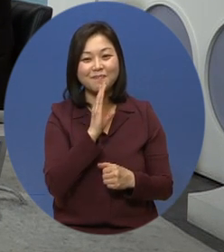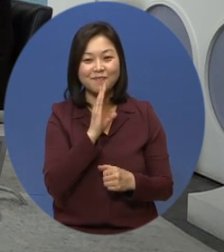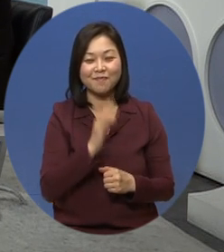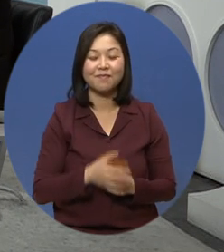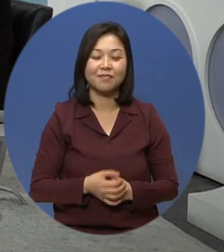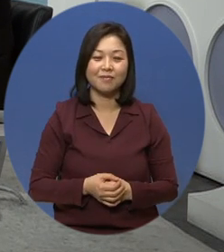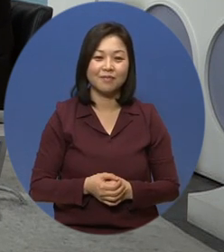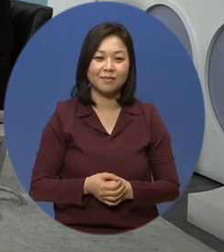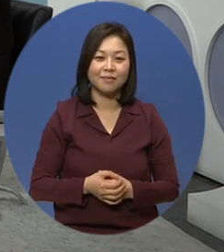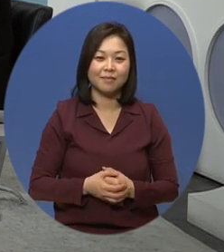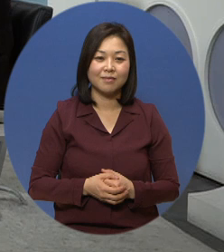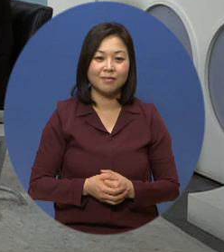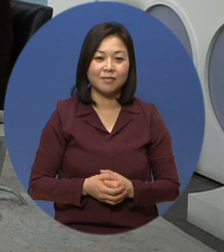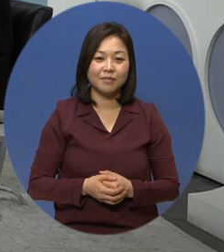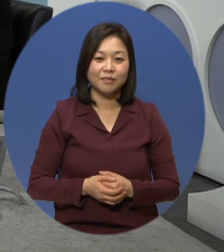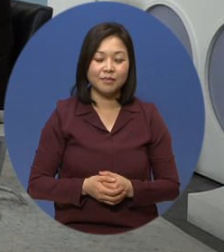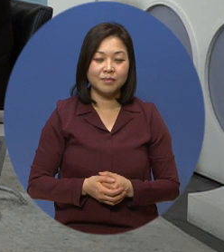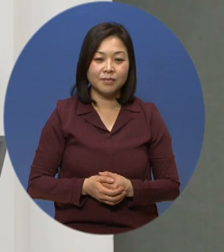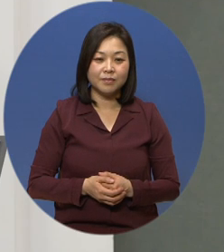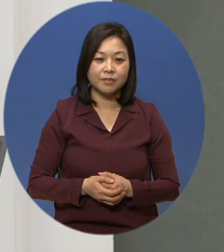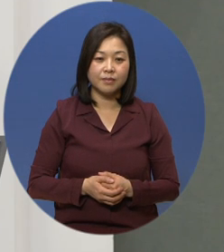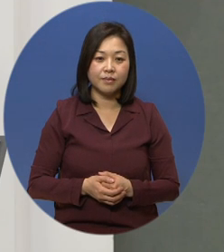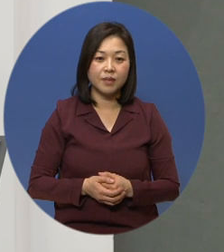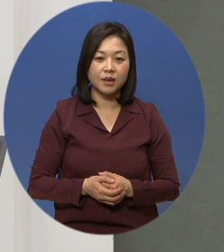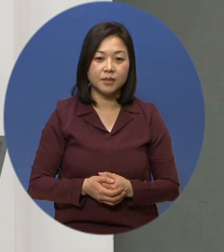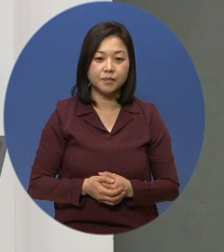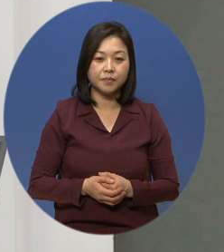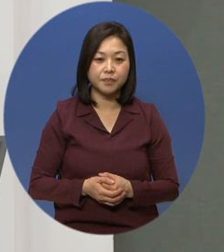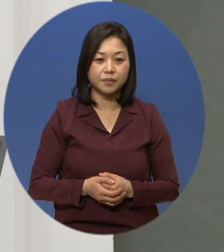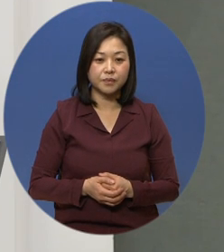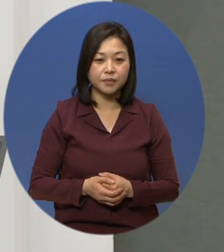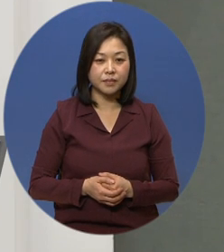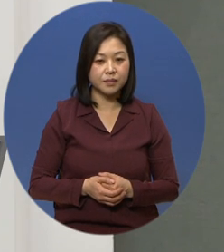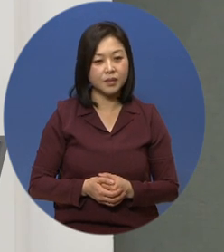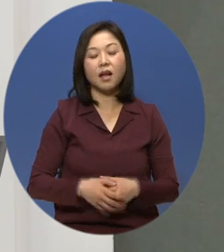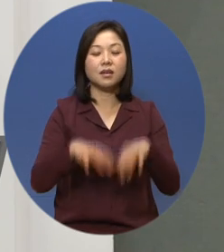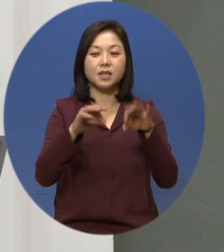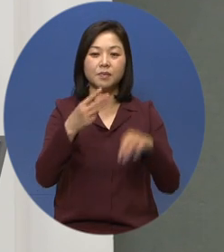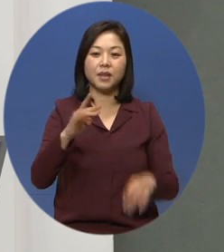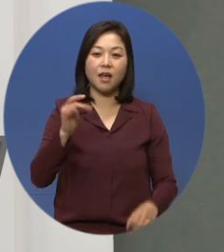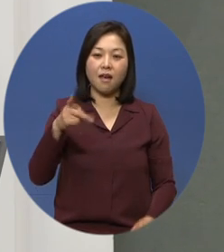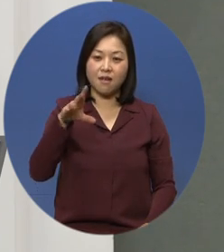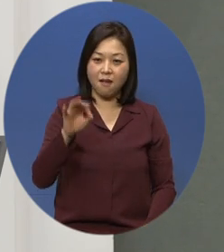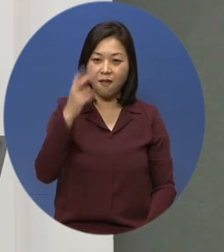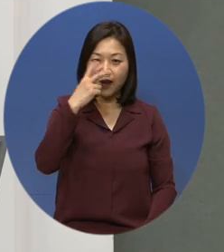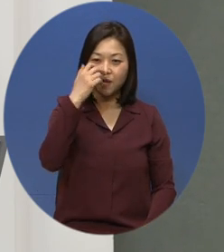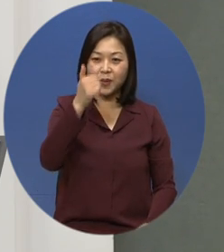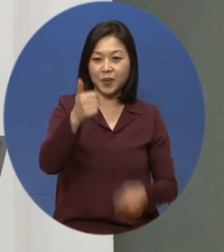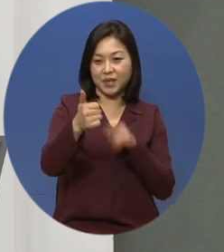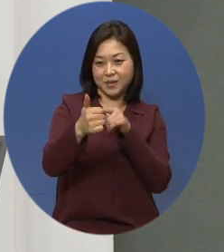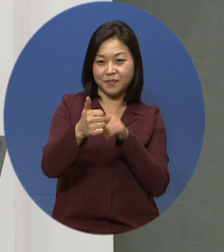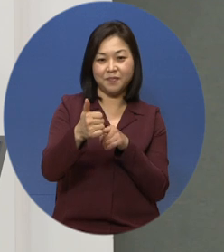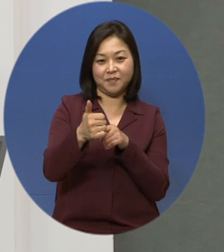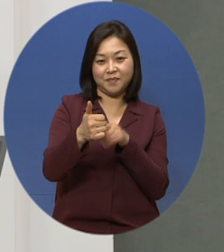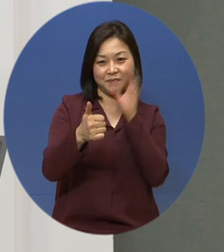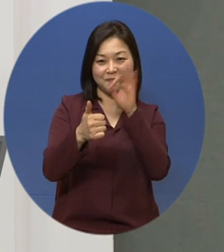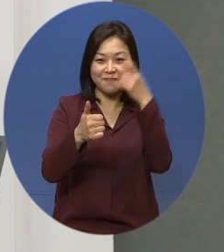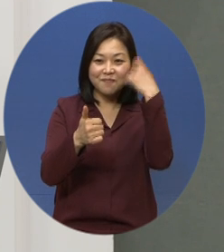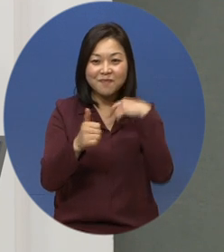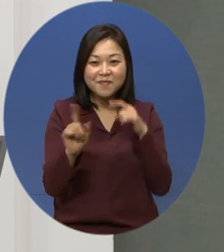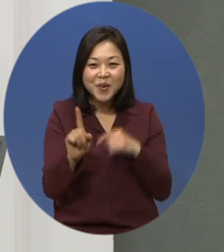k 그렇죠 뭐 그 우리 김태용 감독을 어떻게